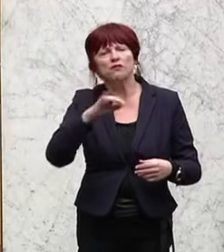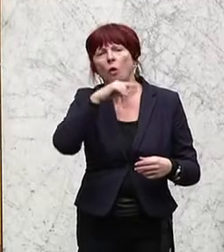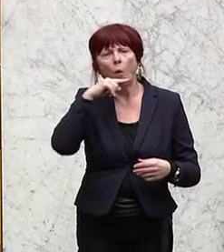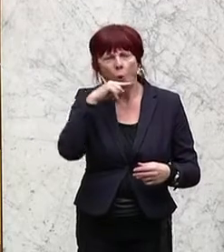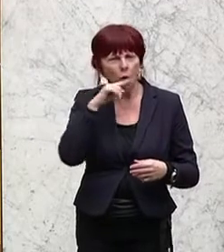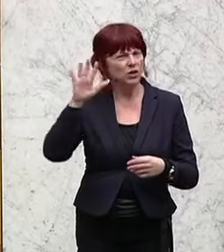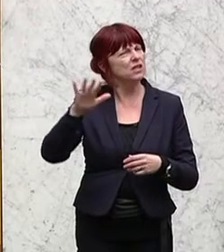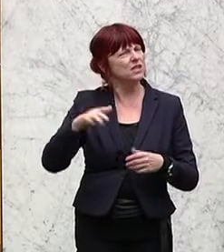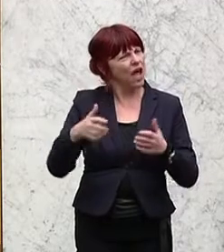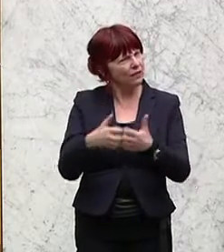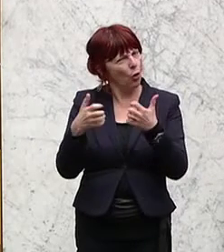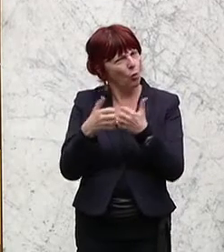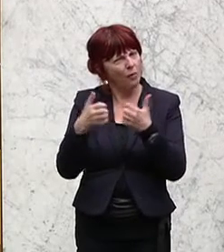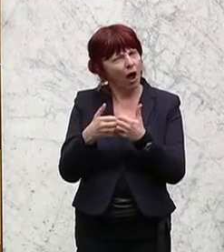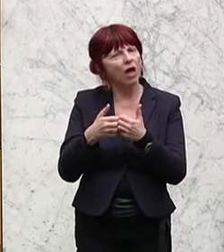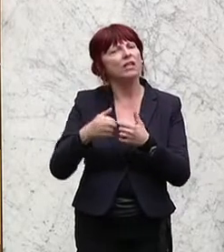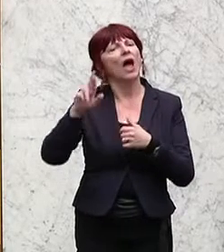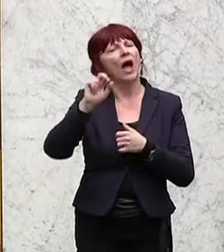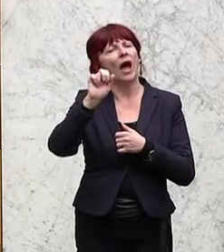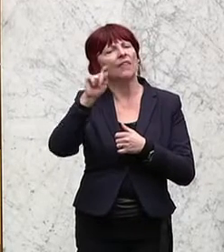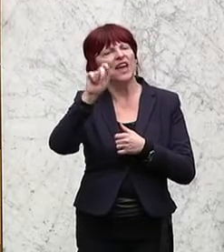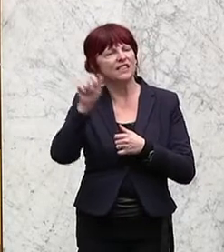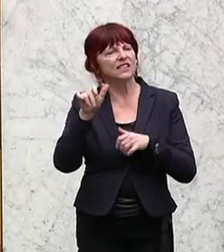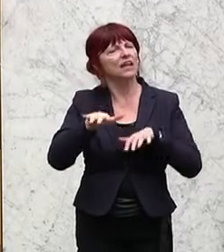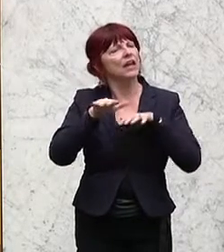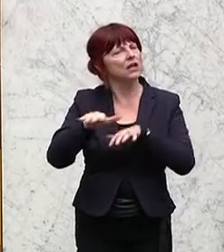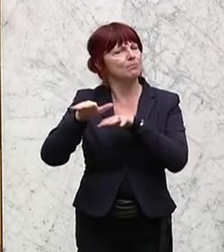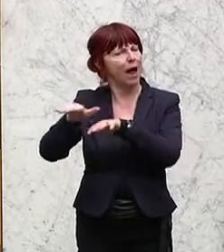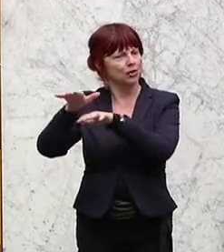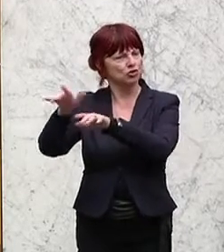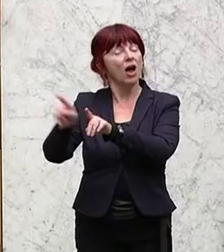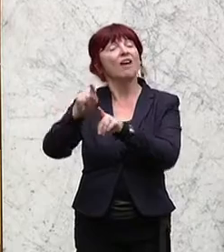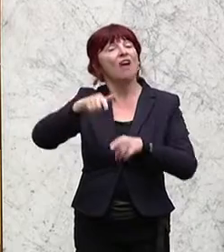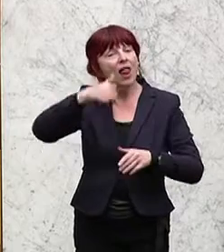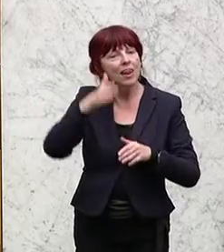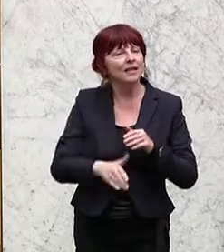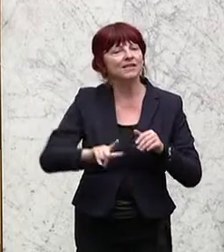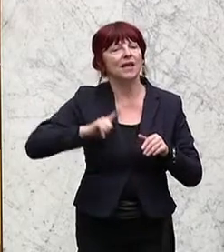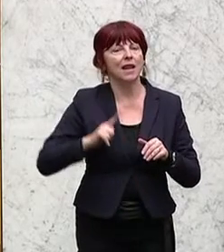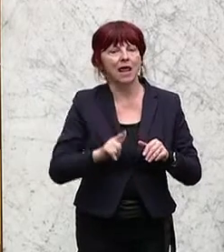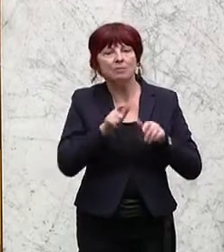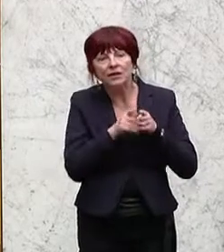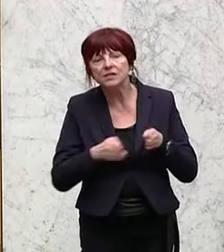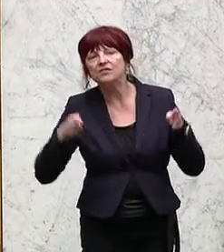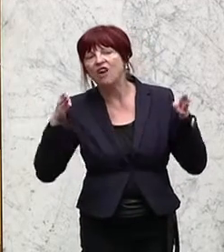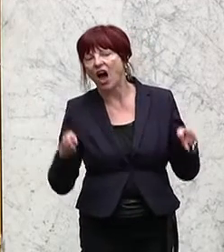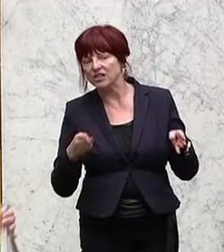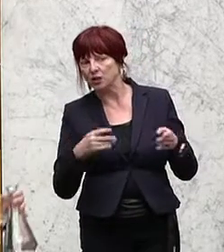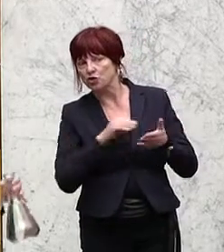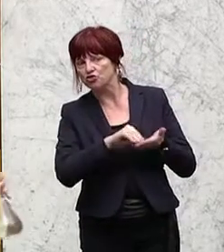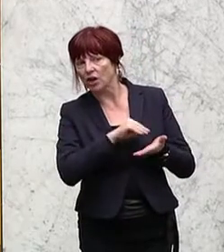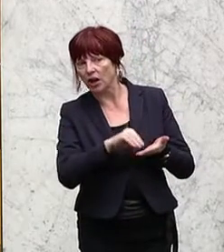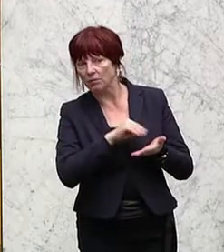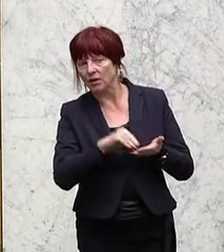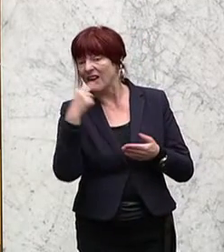sehr selbstreflektierend über die letzte Lebensphase seines Romanhelden geschrieben. Jetzt bemerkt er, wie schwer es ist, hilflos zu sein und